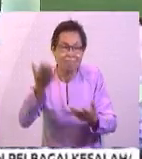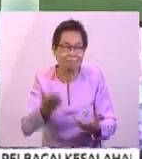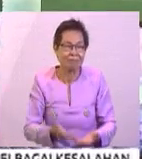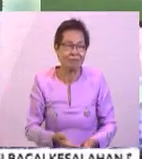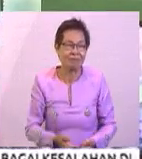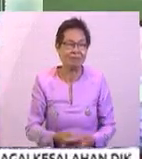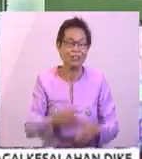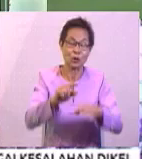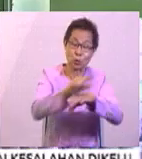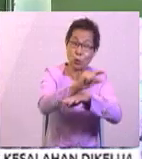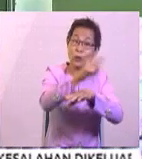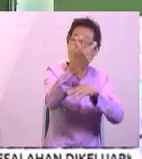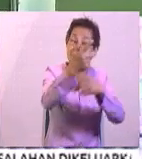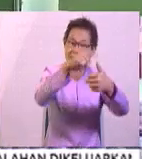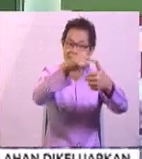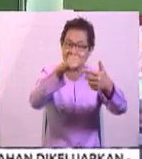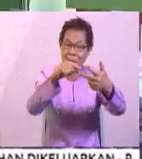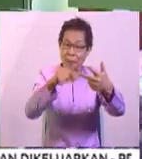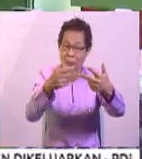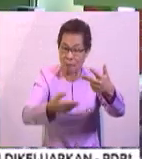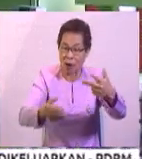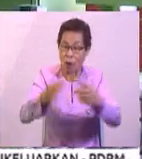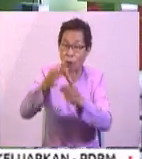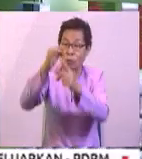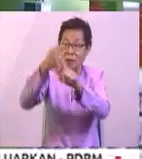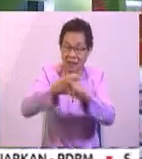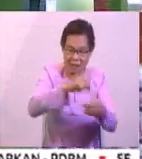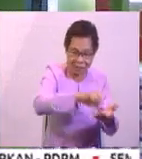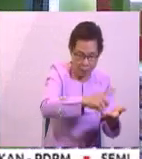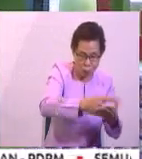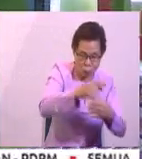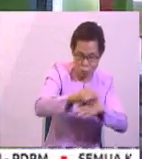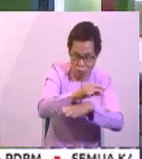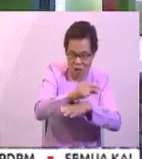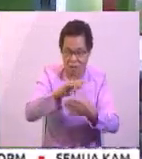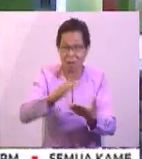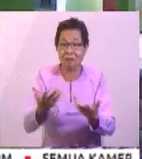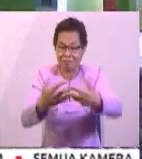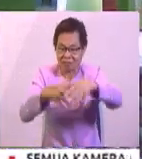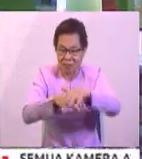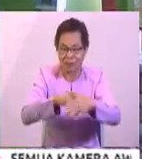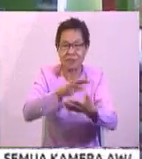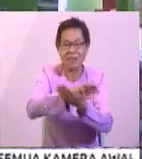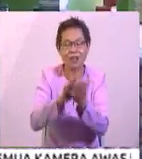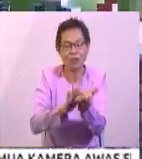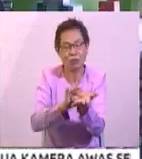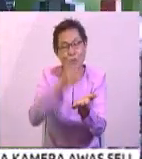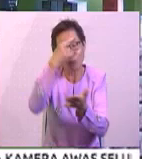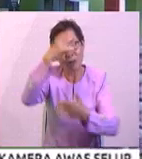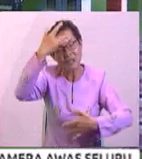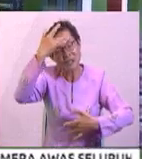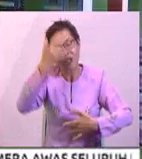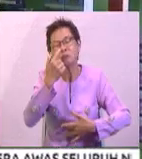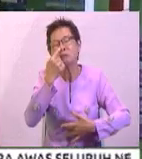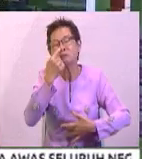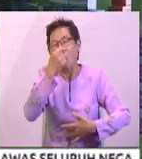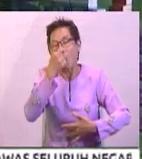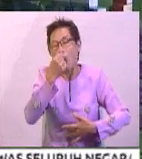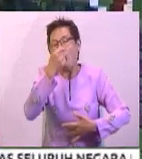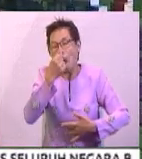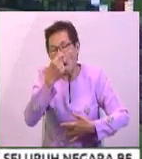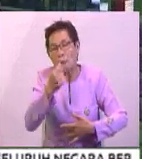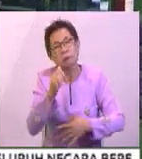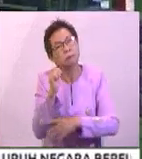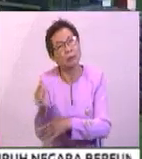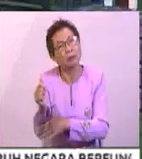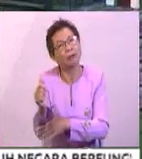dengan hanya menggunakan tiga bahan utama dari dapur ini saja, ia mampu menjadi penawar kepada penyakit restung secara semula jadi